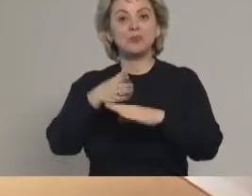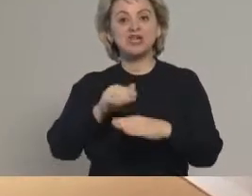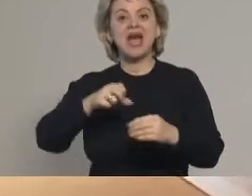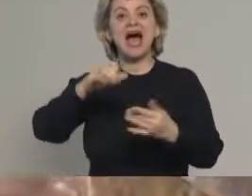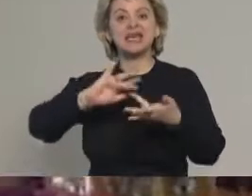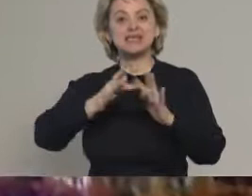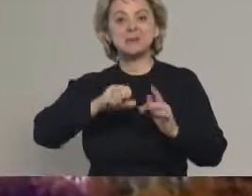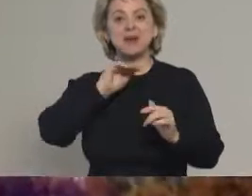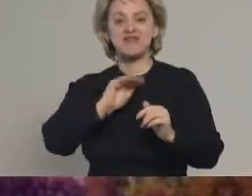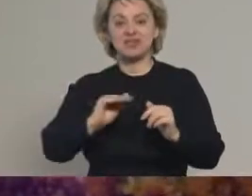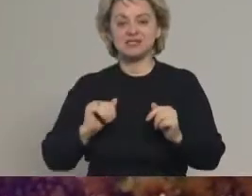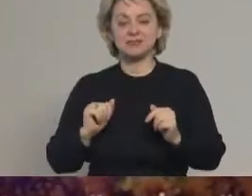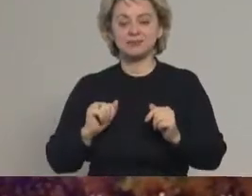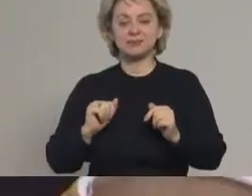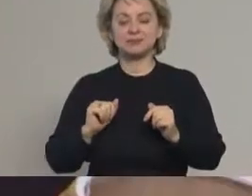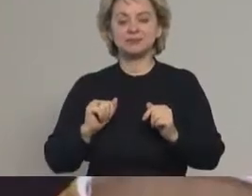IT-профессии.